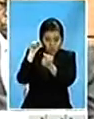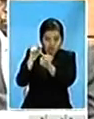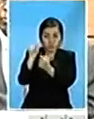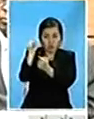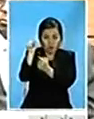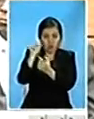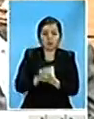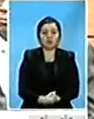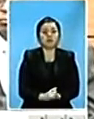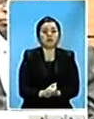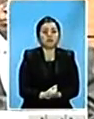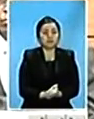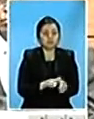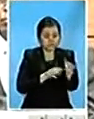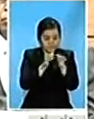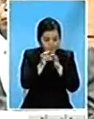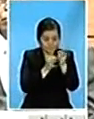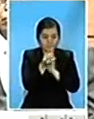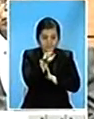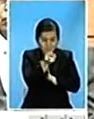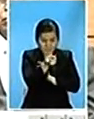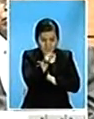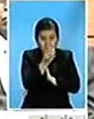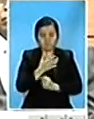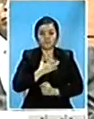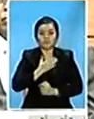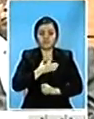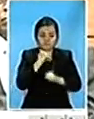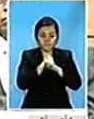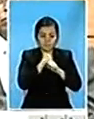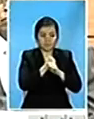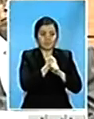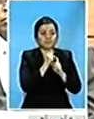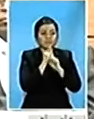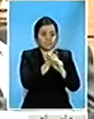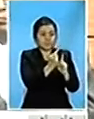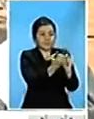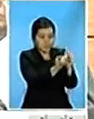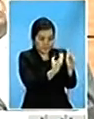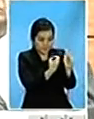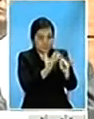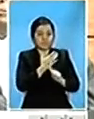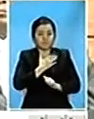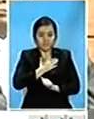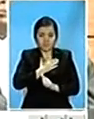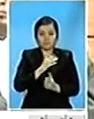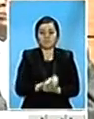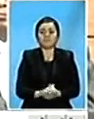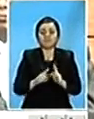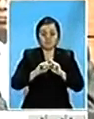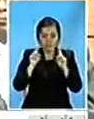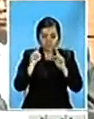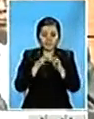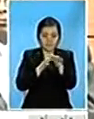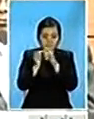อยากจะชี้แจงกับท่านประธานเล็กน้อยนะครับว่าผมจะทำตามที่ท่านประธานได้ขอร้องแต่เพื่อให้ท่านประธานเข้